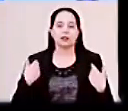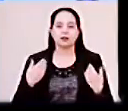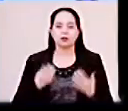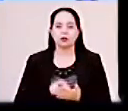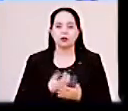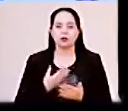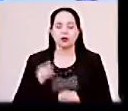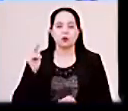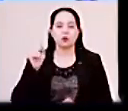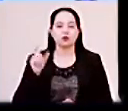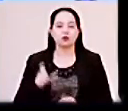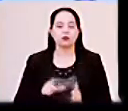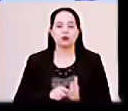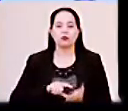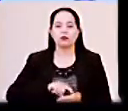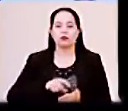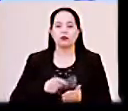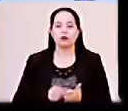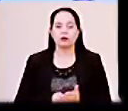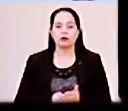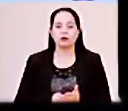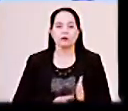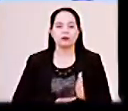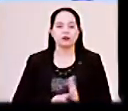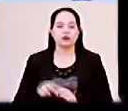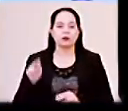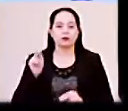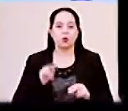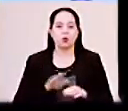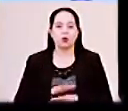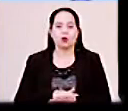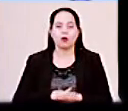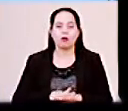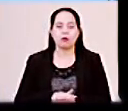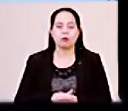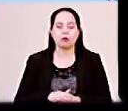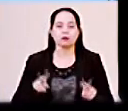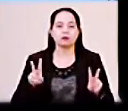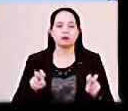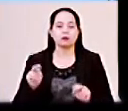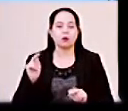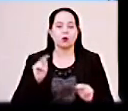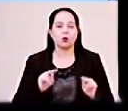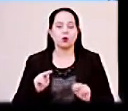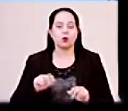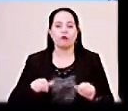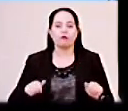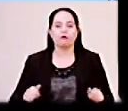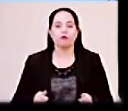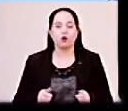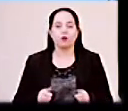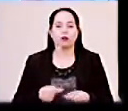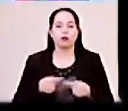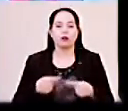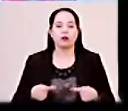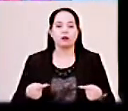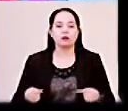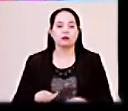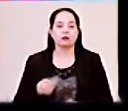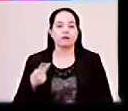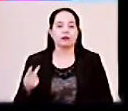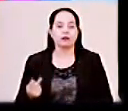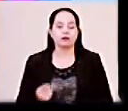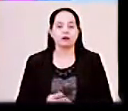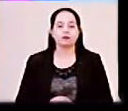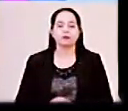Здравствуйте, дорогие учащиеся 7 класса. Начинаем урок алгебры. Тема урока – формула разности